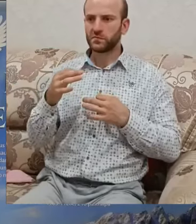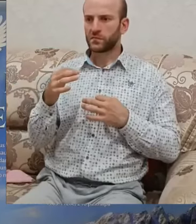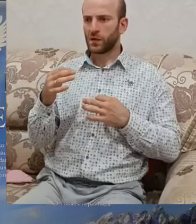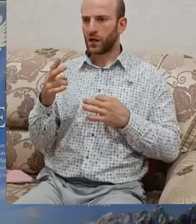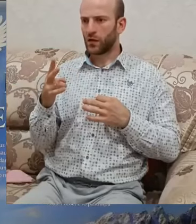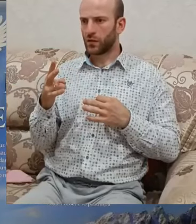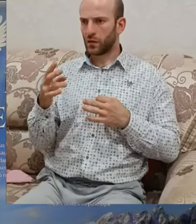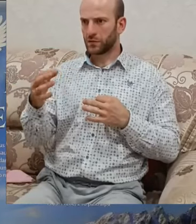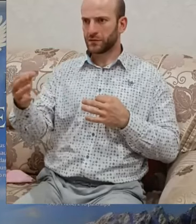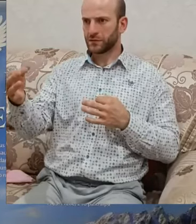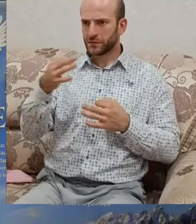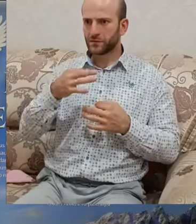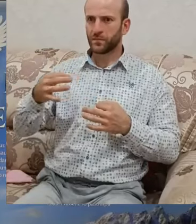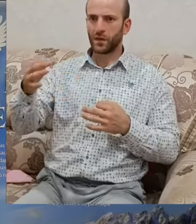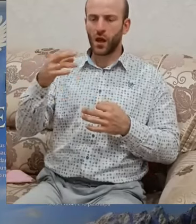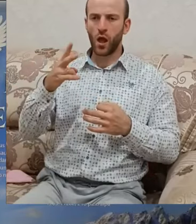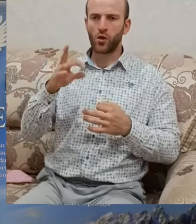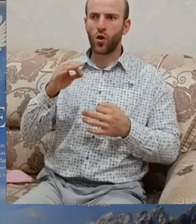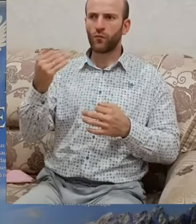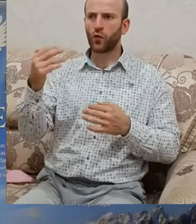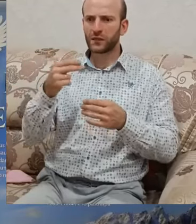его слушал и читал.